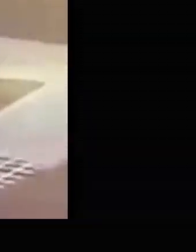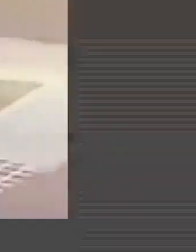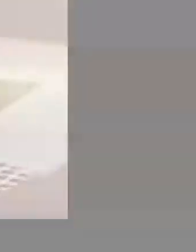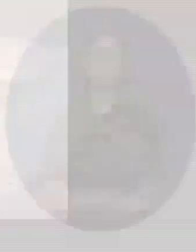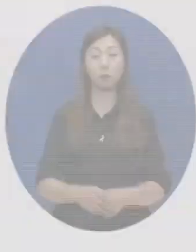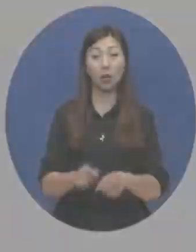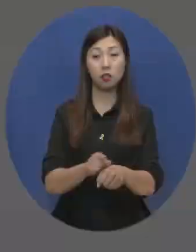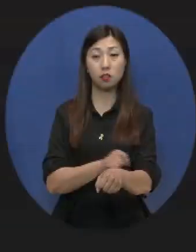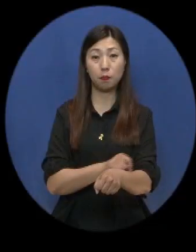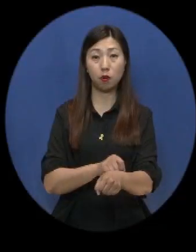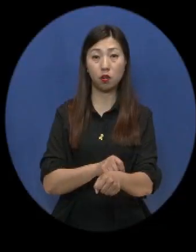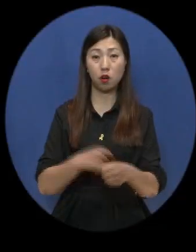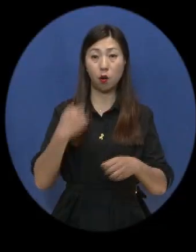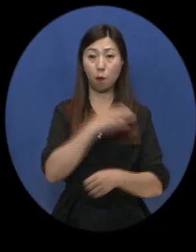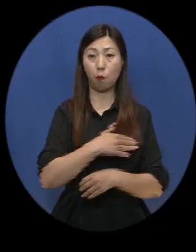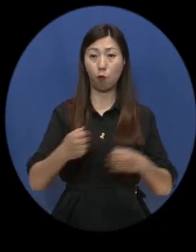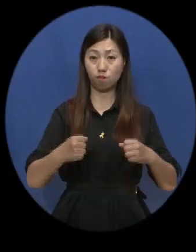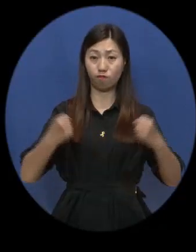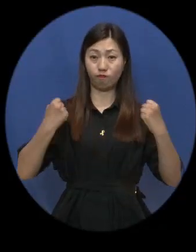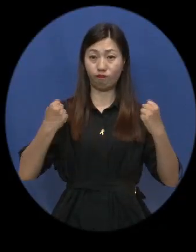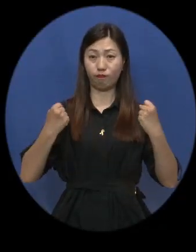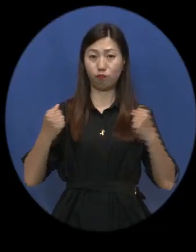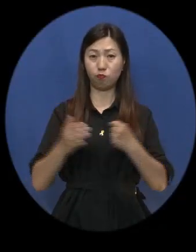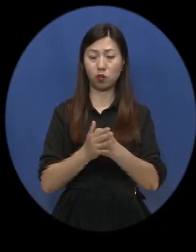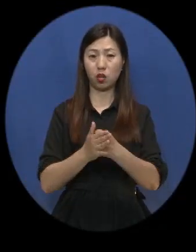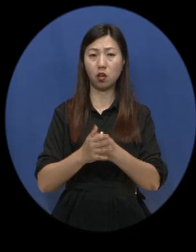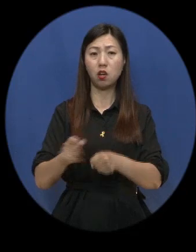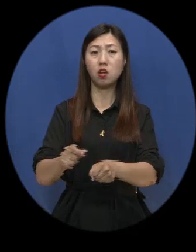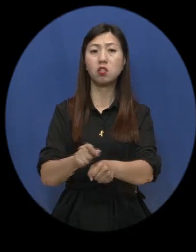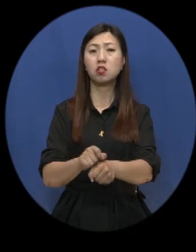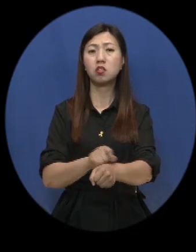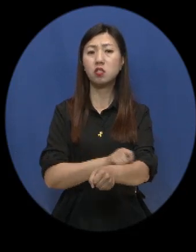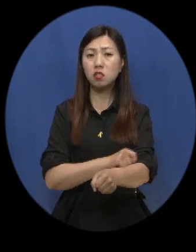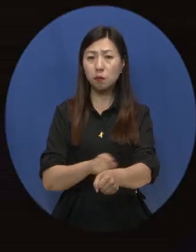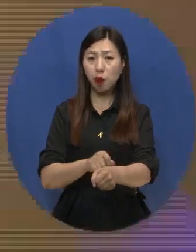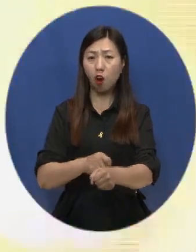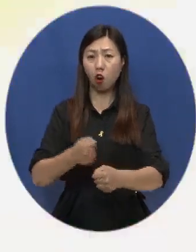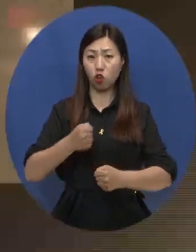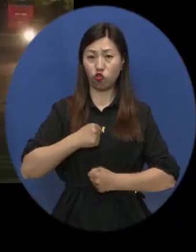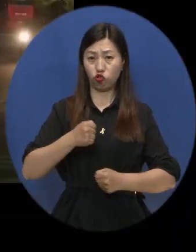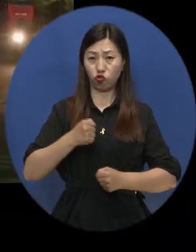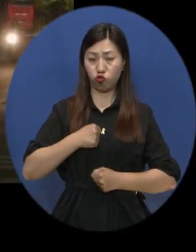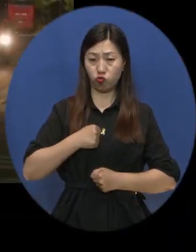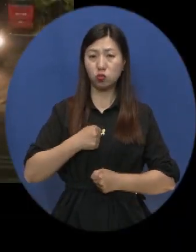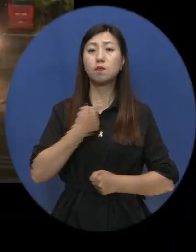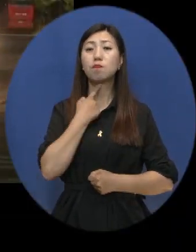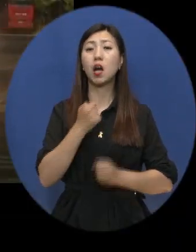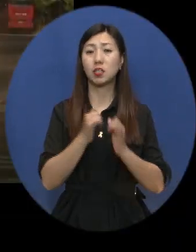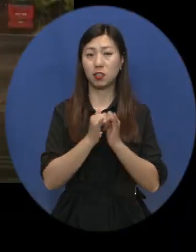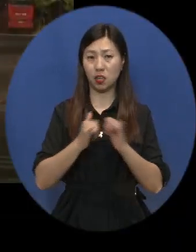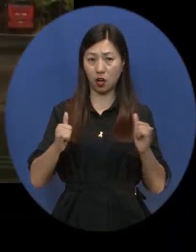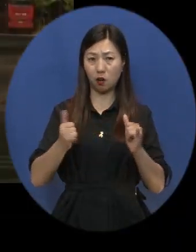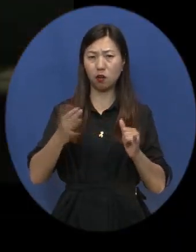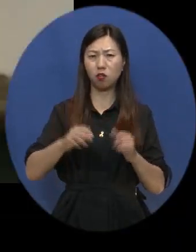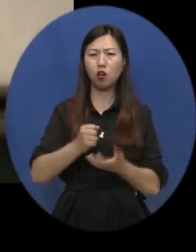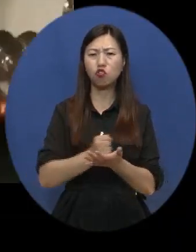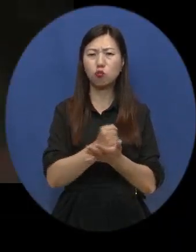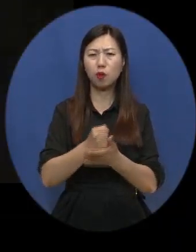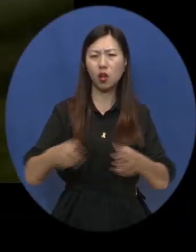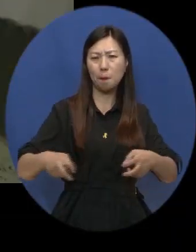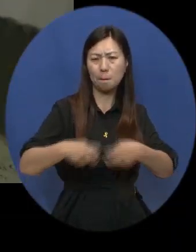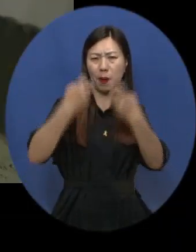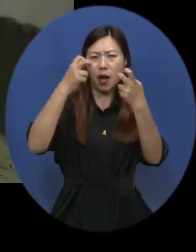특히 곤장한 체격 조건으로 특전사 출신 가수라는 별명까지 얻었는데요. 그러나 운명의 사고가 있던